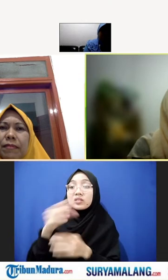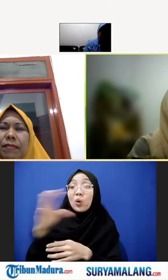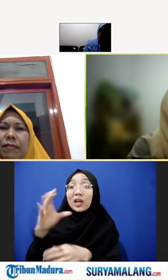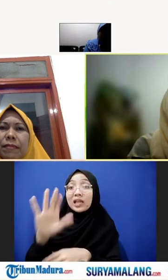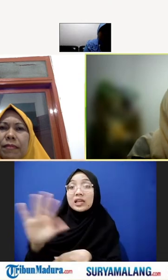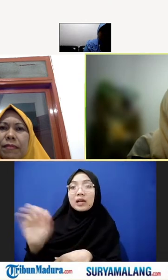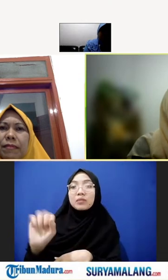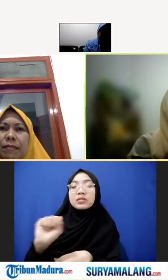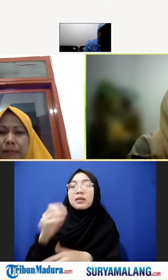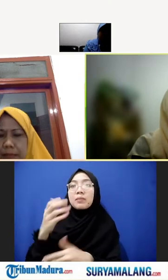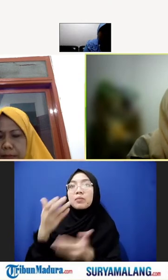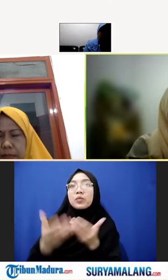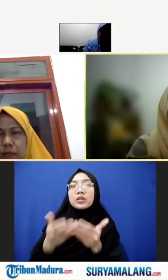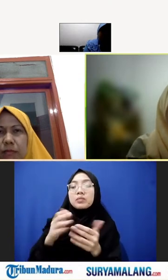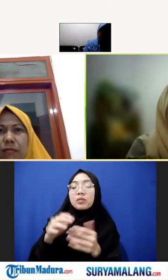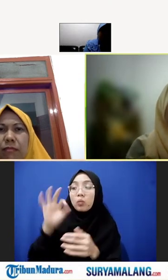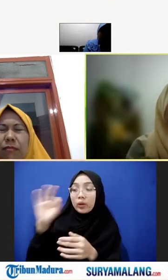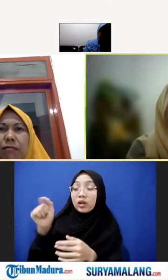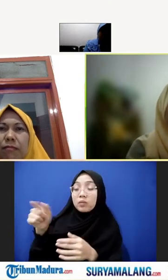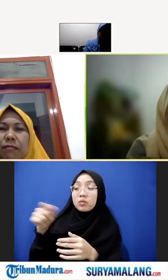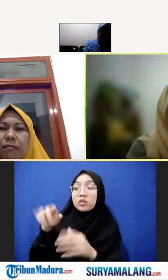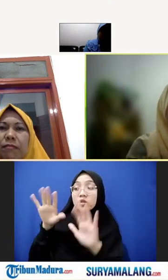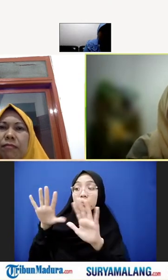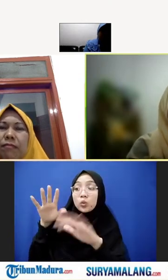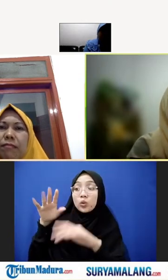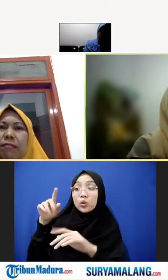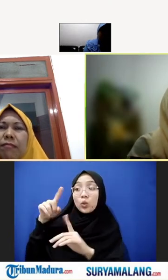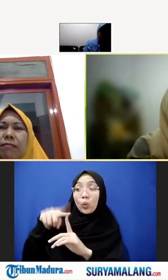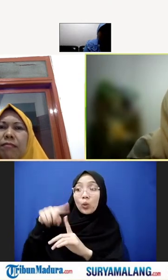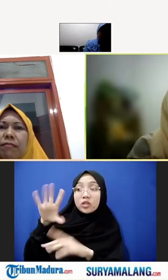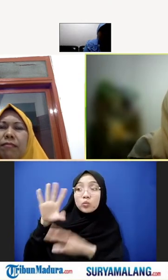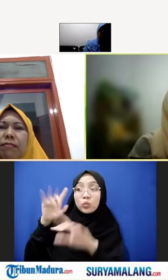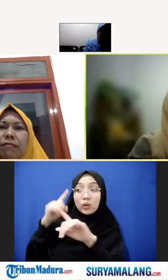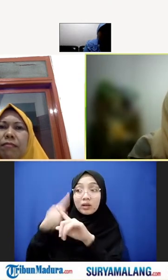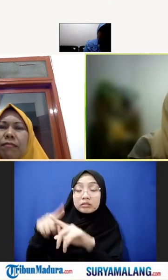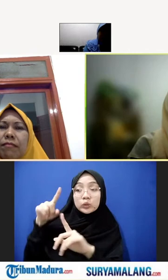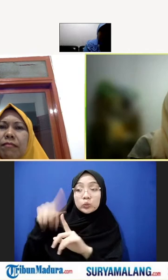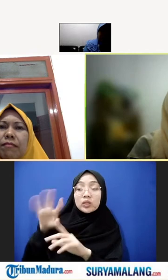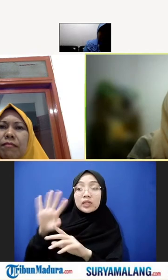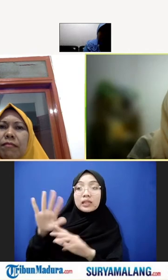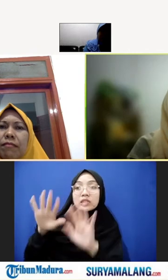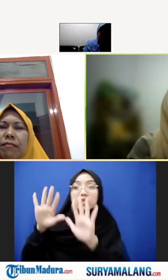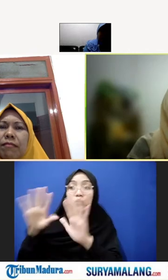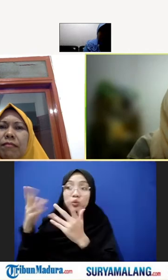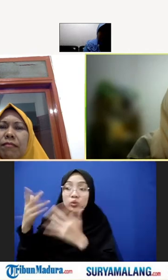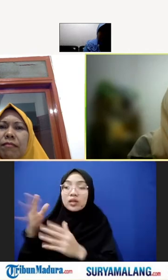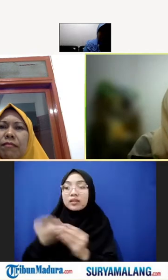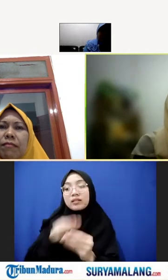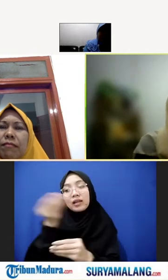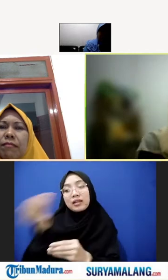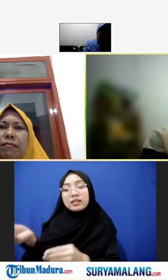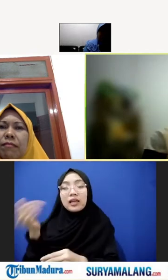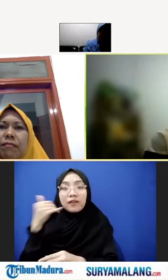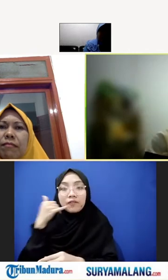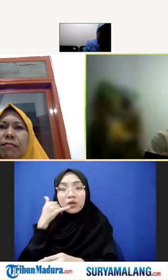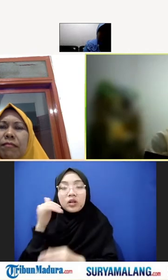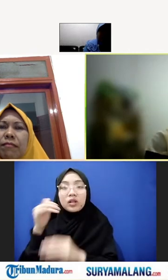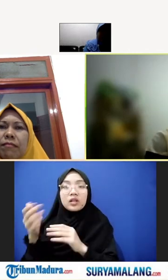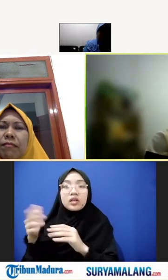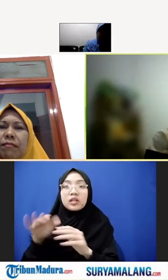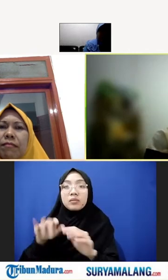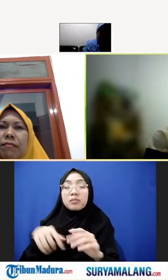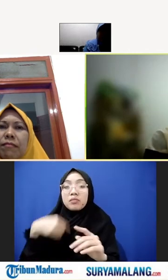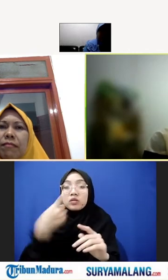kayak, oke, kamu ngerjain 10 tugas, nanti di ke-10 tugasnya mama kasih handphone. Terus nanti ngerjain lagi 10